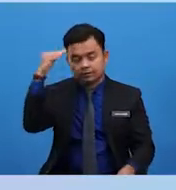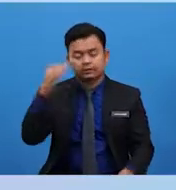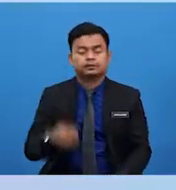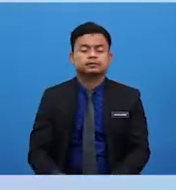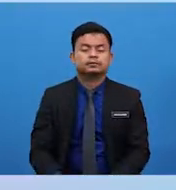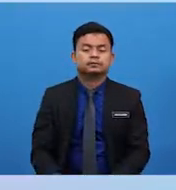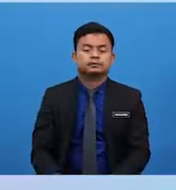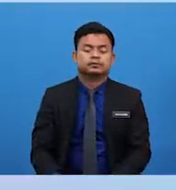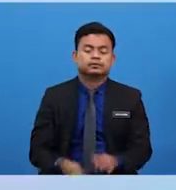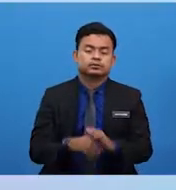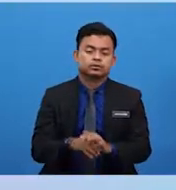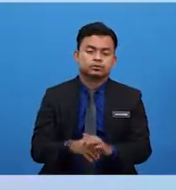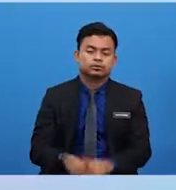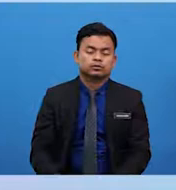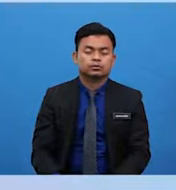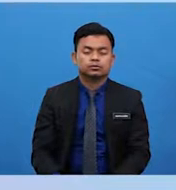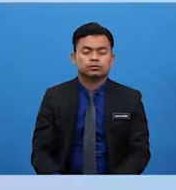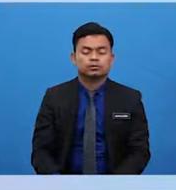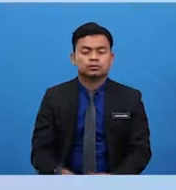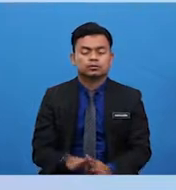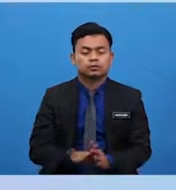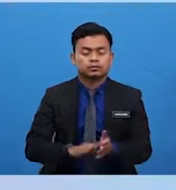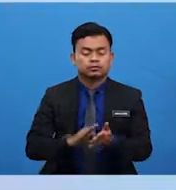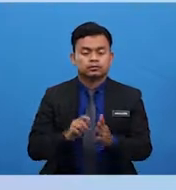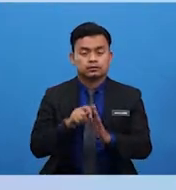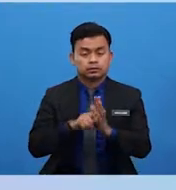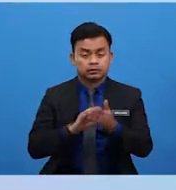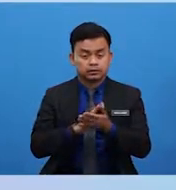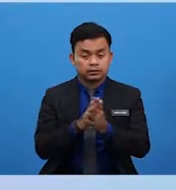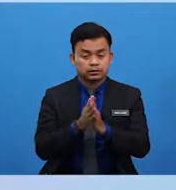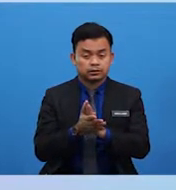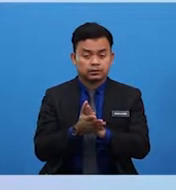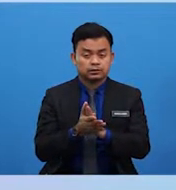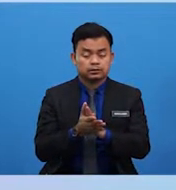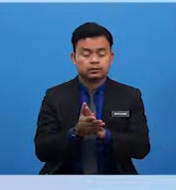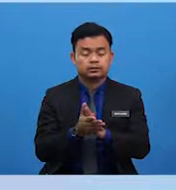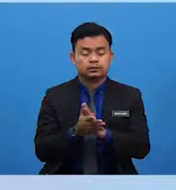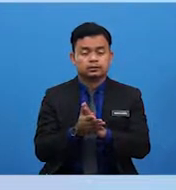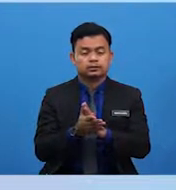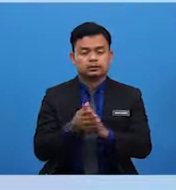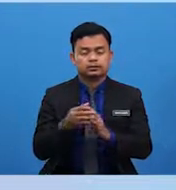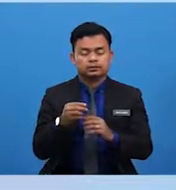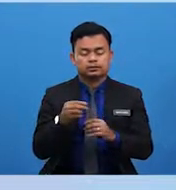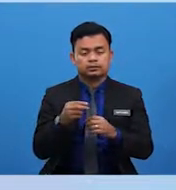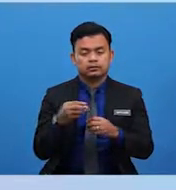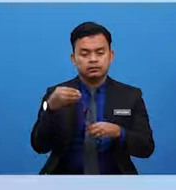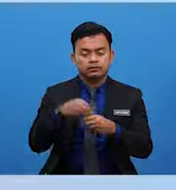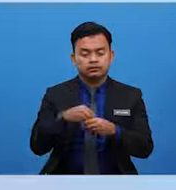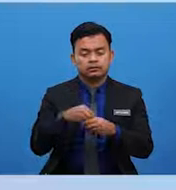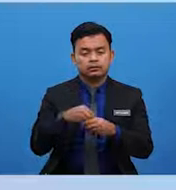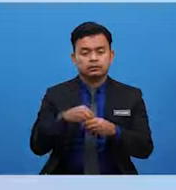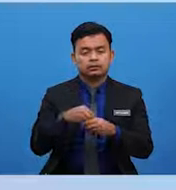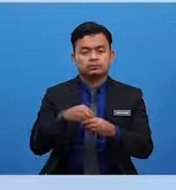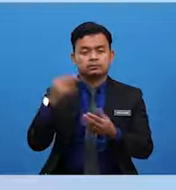contoh visi recount boleh berlaku melalui pengulangan bisnis ataupun objek ataupun dari segi warna